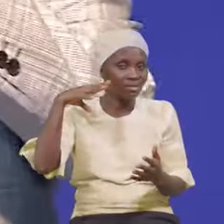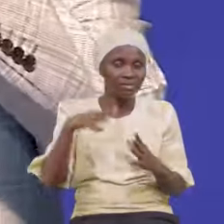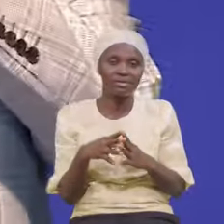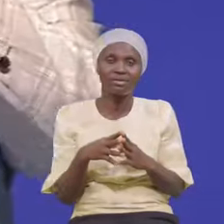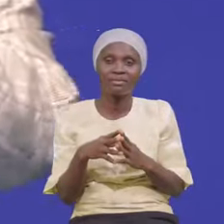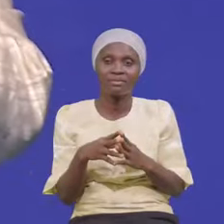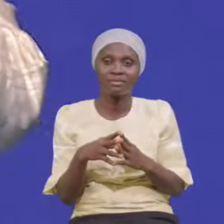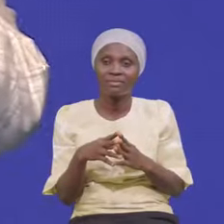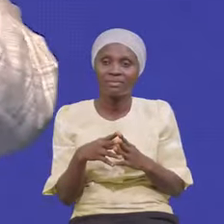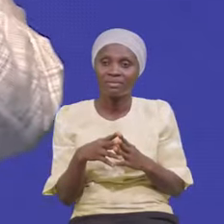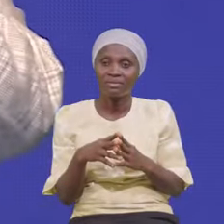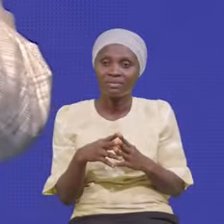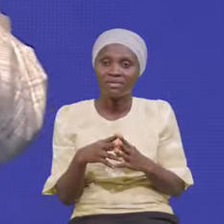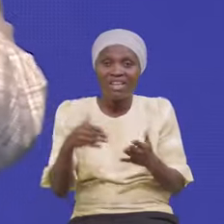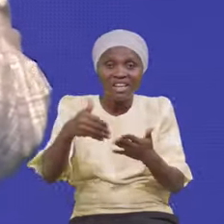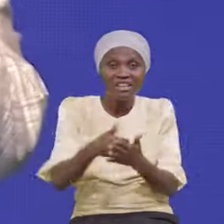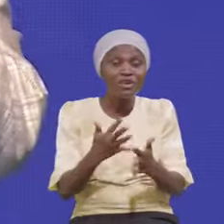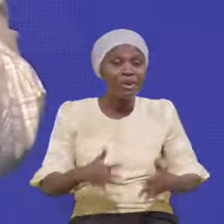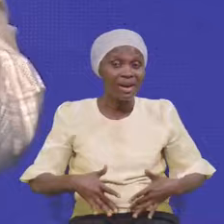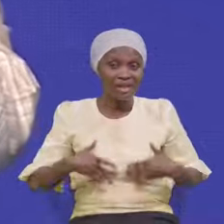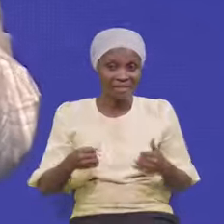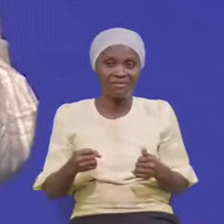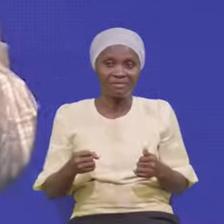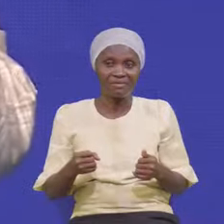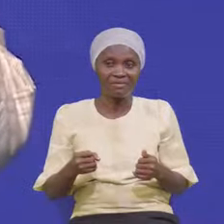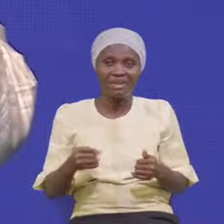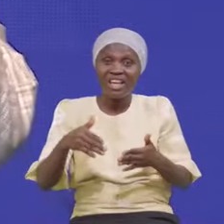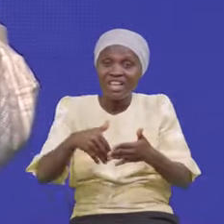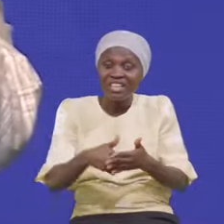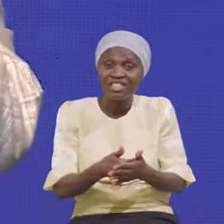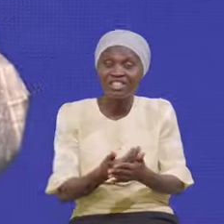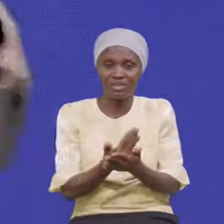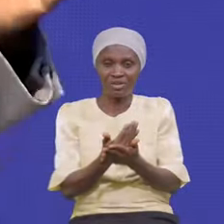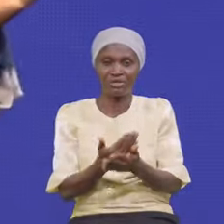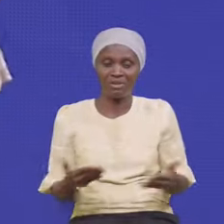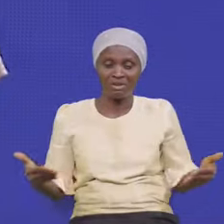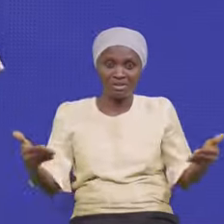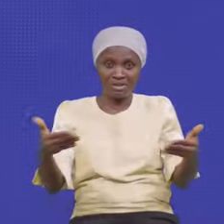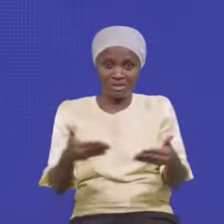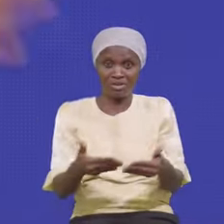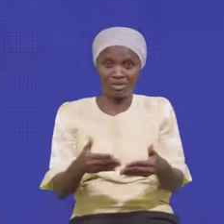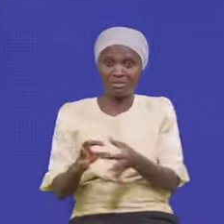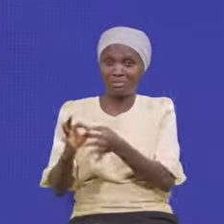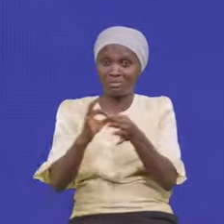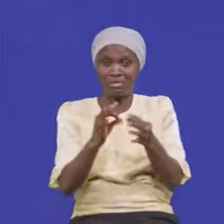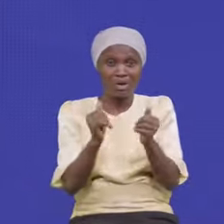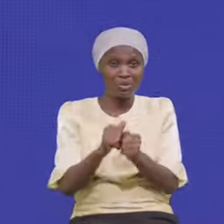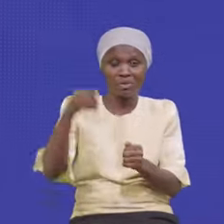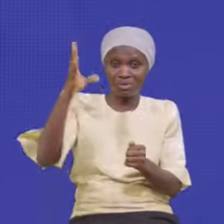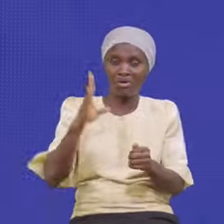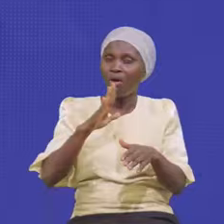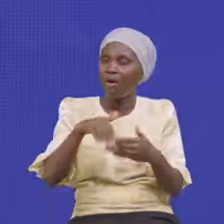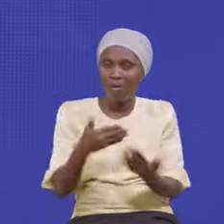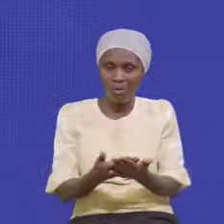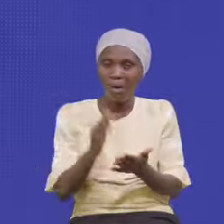కృప ద్వారానే. A new life. నూతన జీవితం. A new relationship with God. దేవునితో నూతనమైన బాంధవ్యం. All by